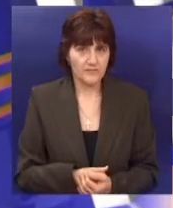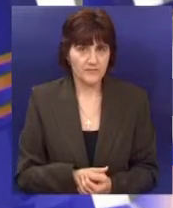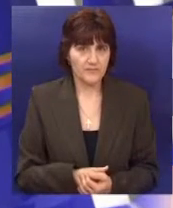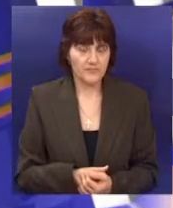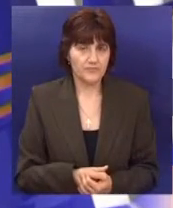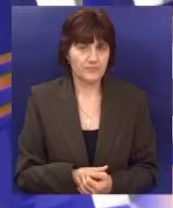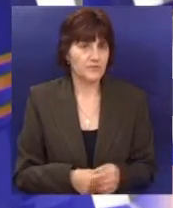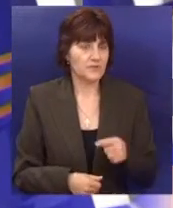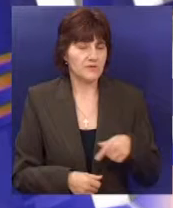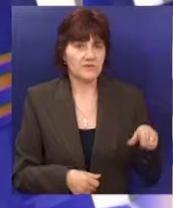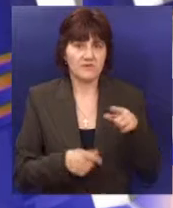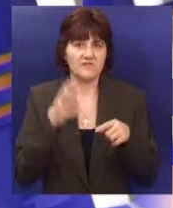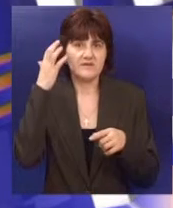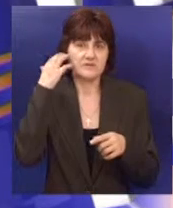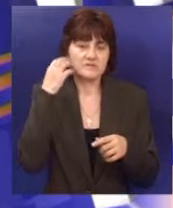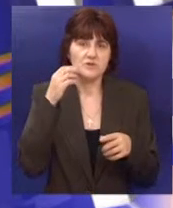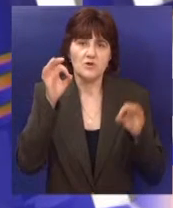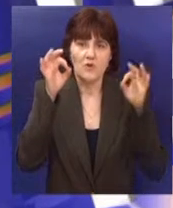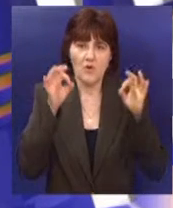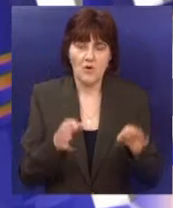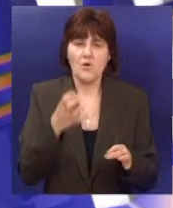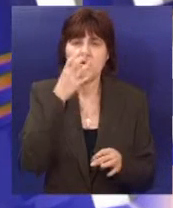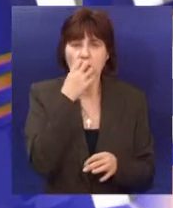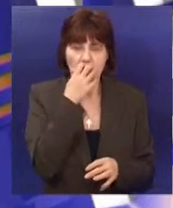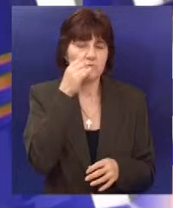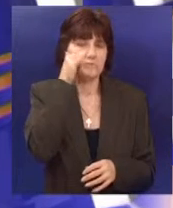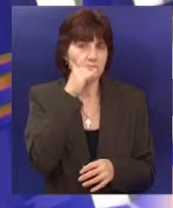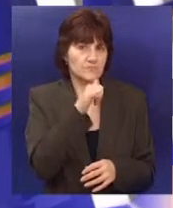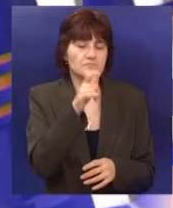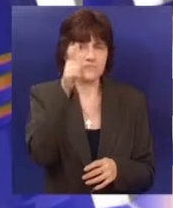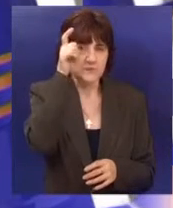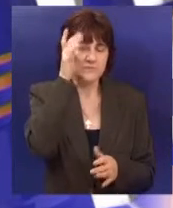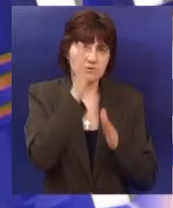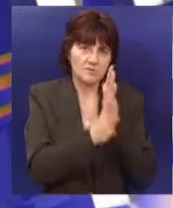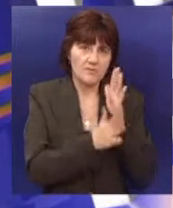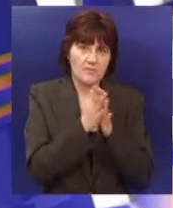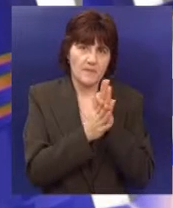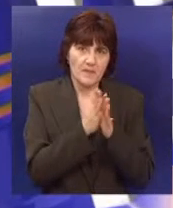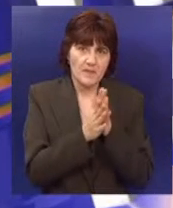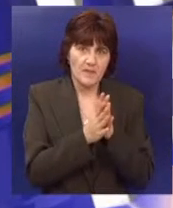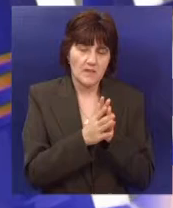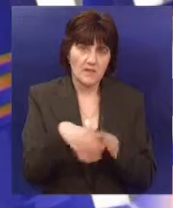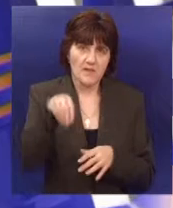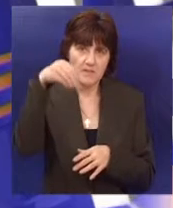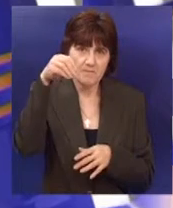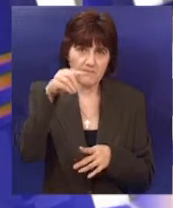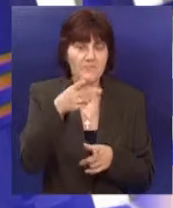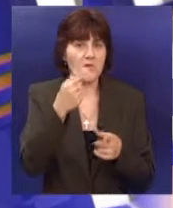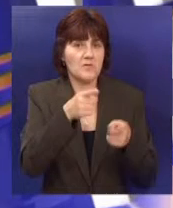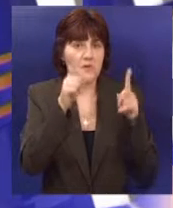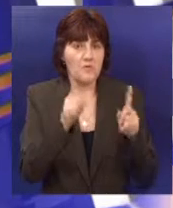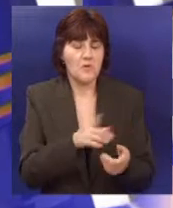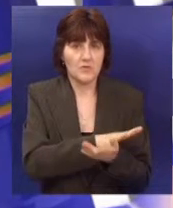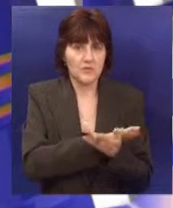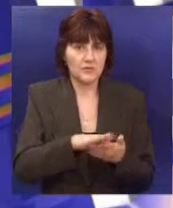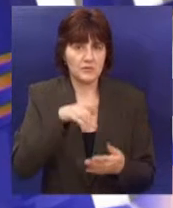Beograd. Poljoprivrednici su odlučni u nameri da stignu do Beograda i ostaju pri tome da